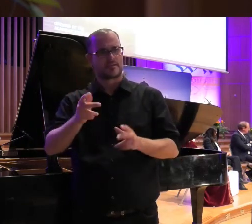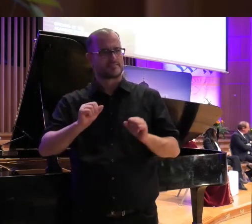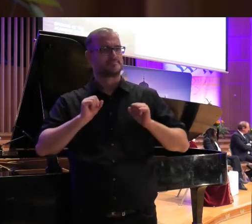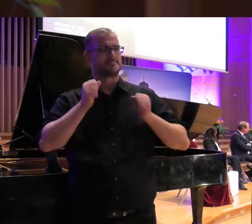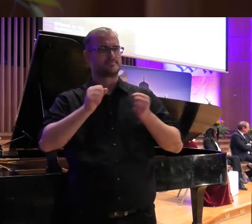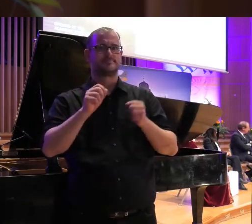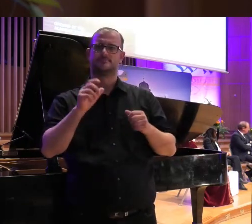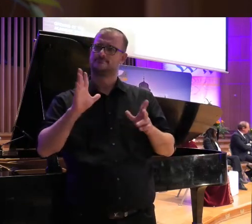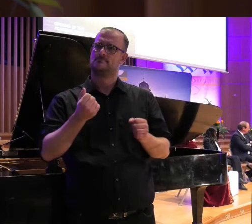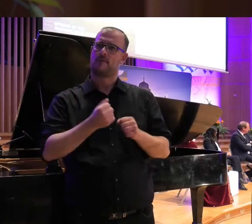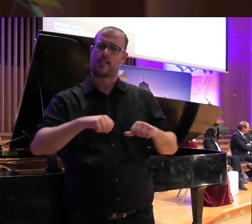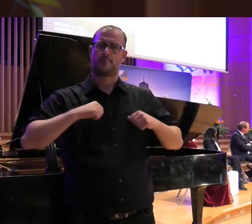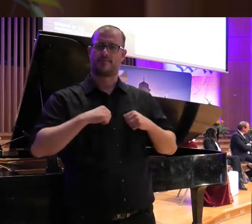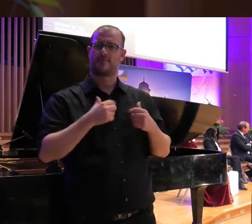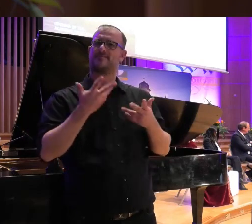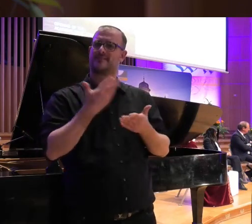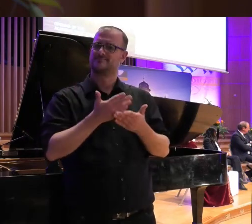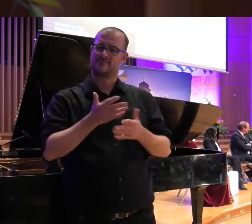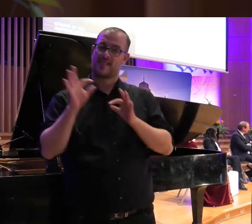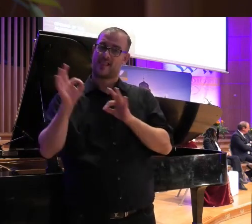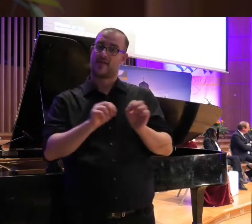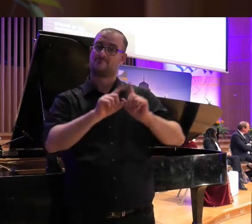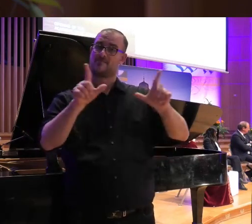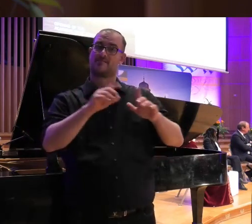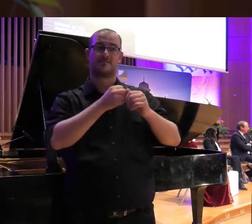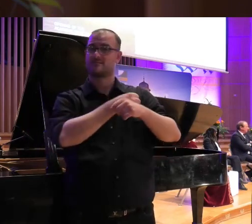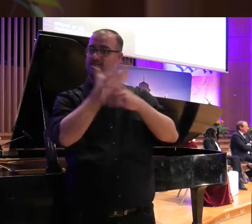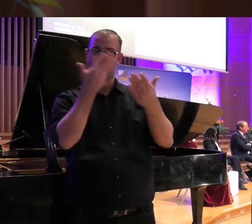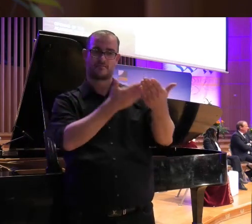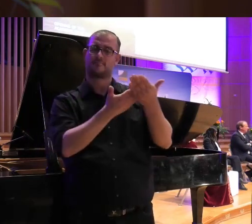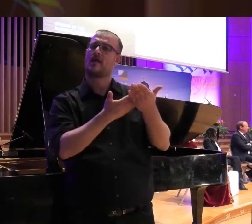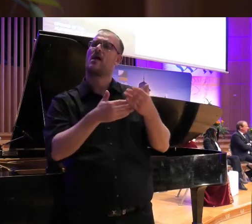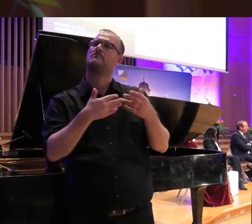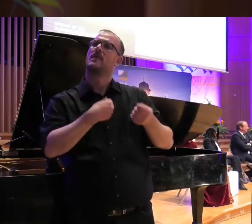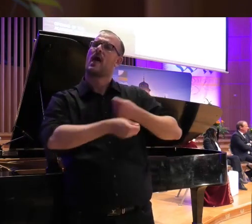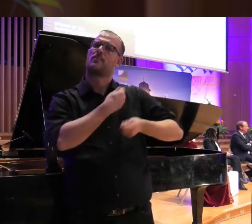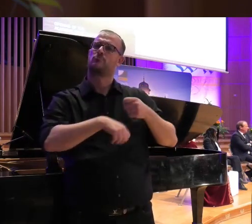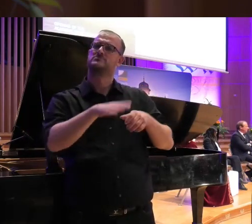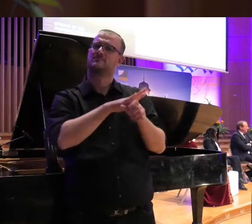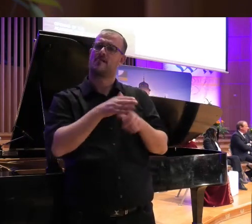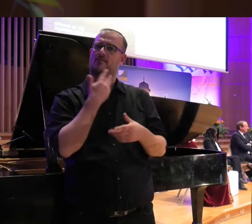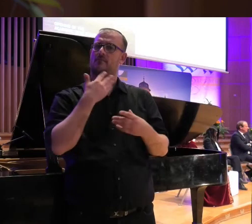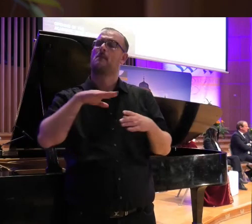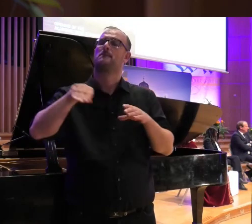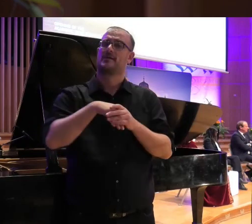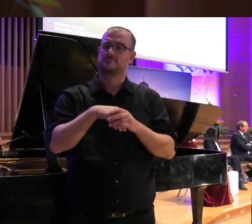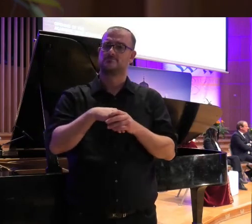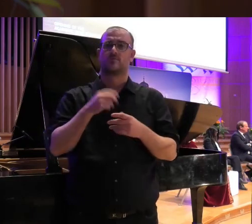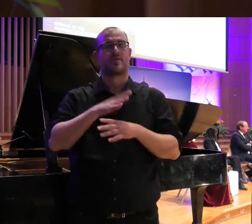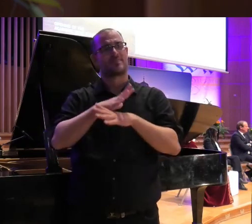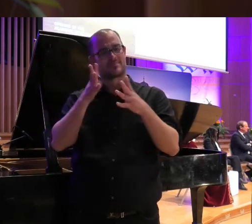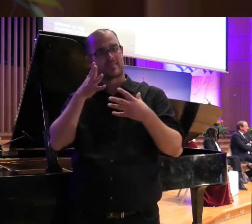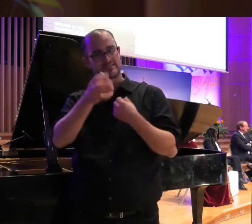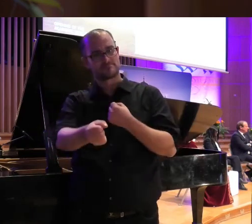entsprechend haben wir auch in unserem Leitbild ganz explizit Handlungsfelder definiert. Das ist Partizipation, Transparenz und